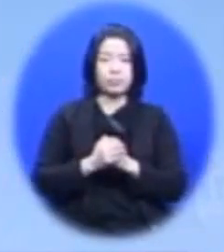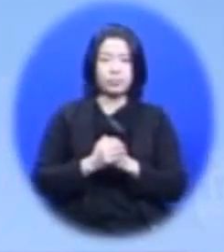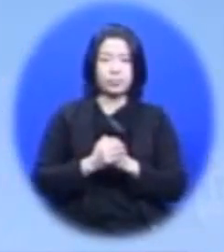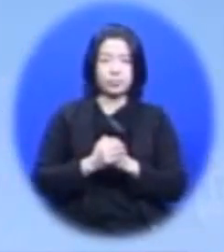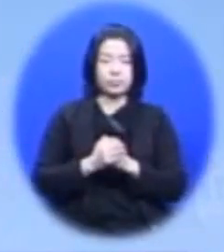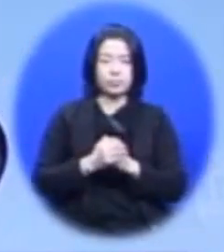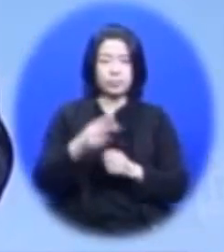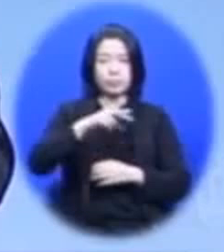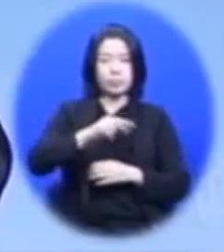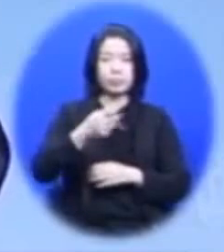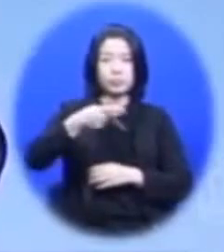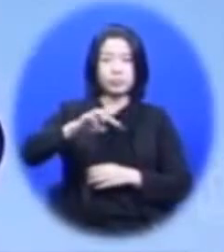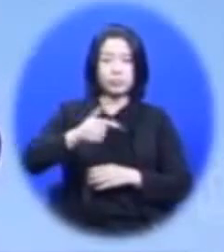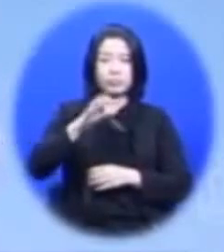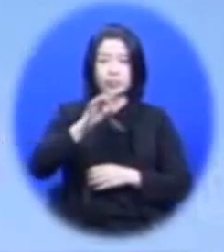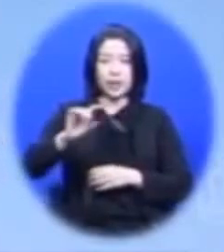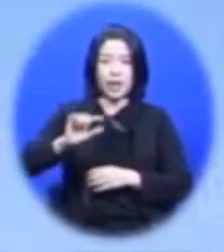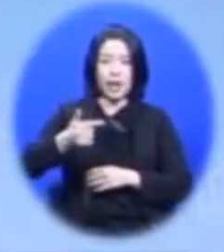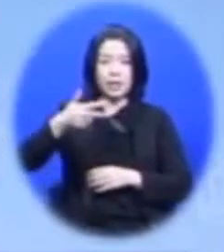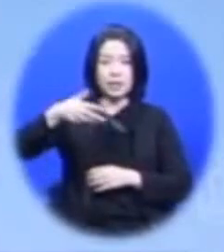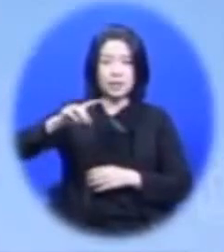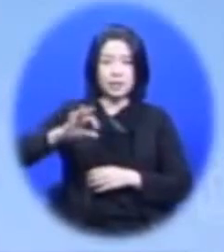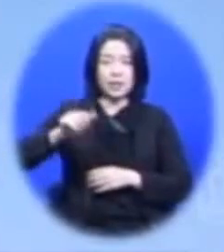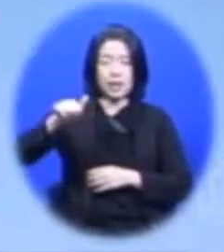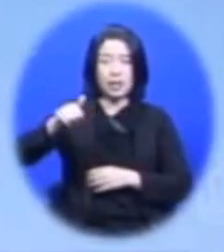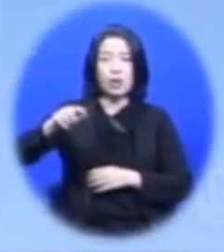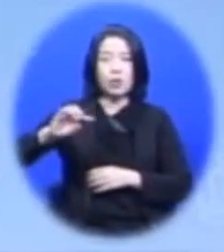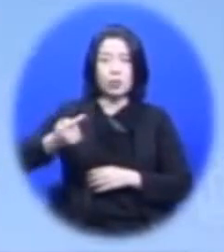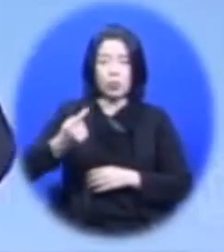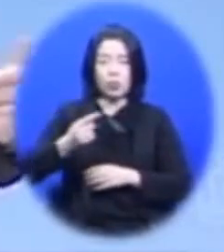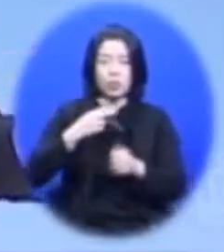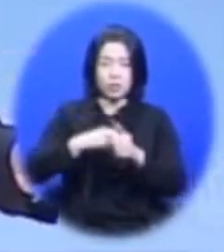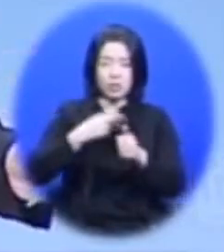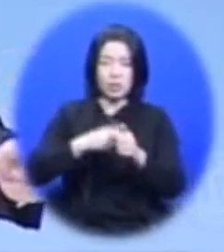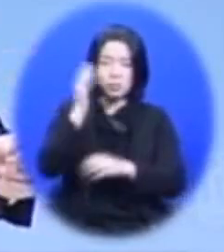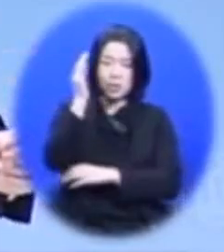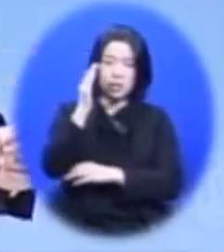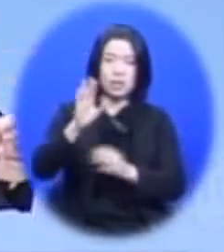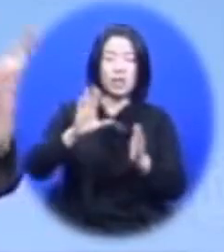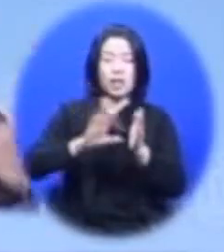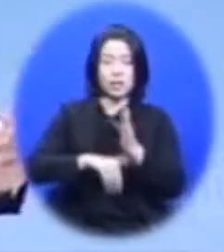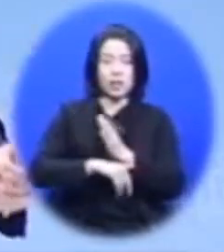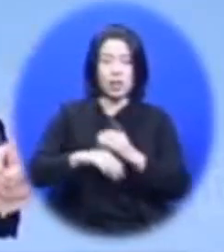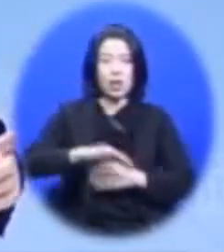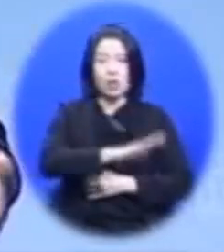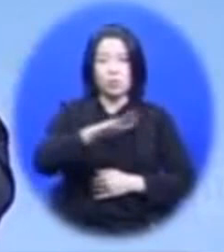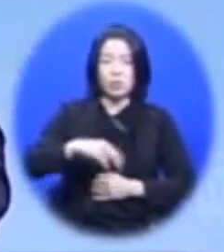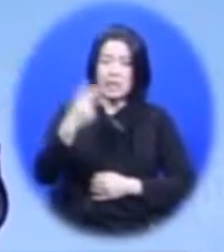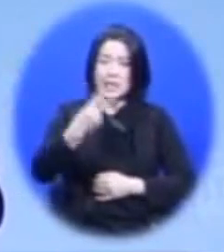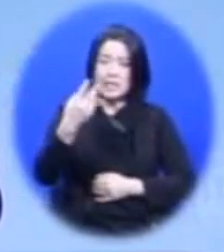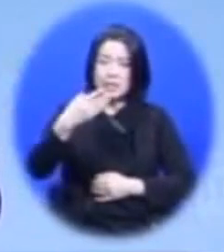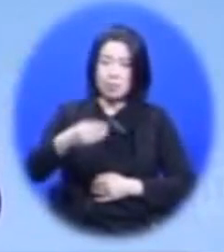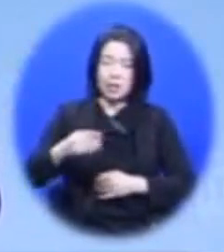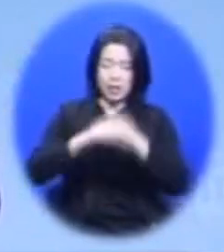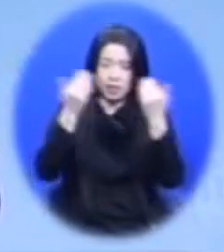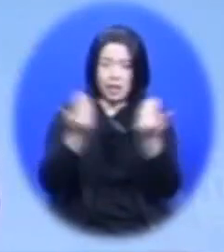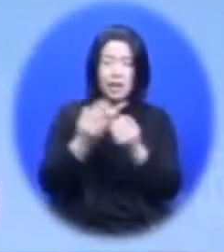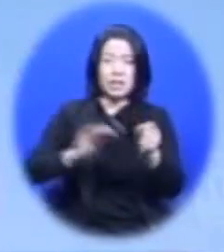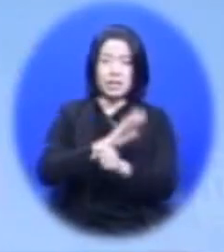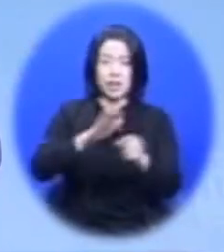도산 안창호 선생이 강연하실 때 우리 2천만이 다 서로 사랑하기를